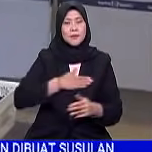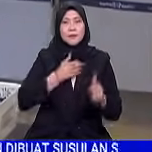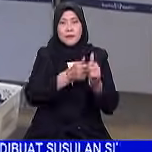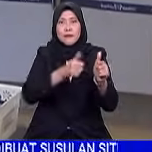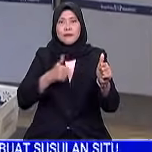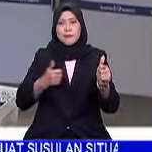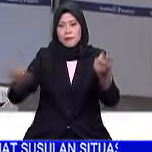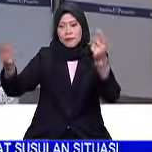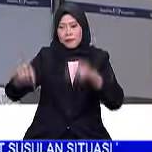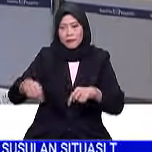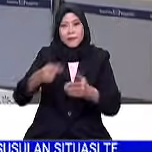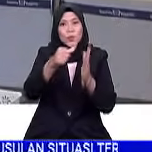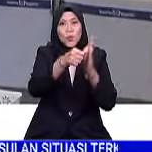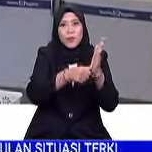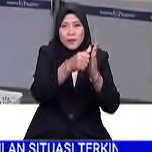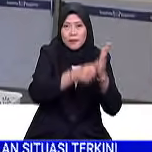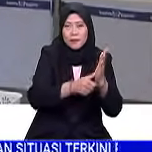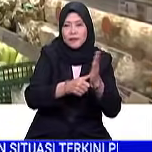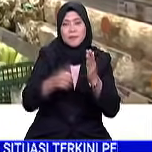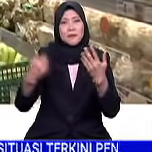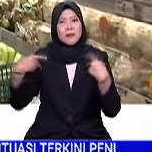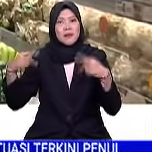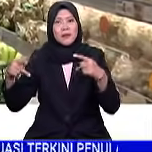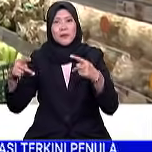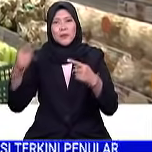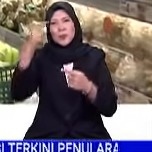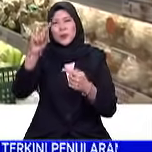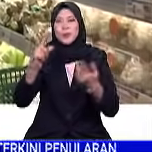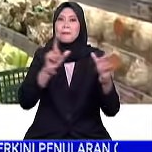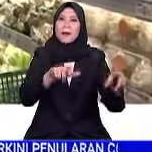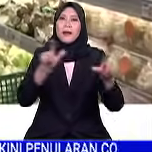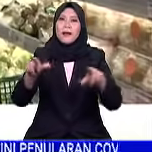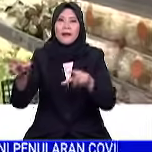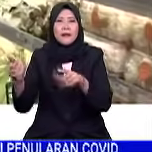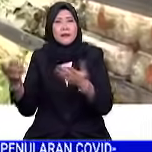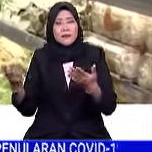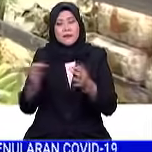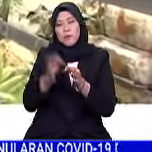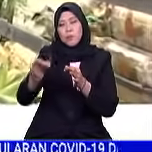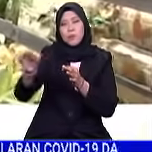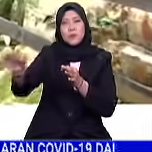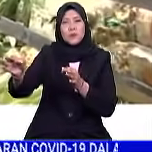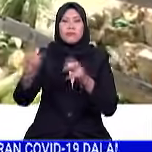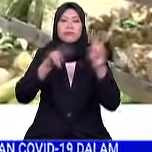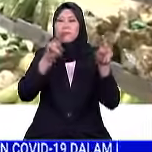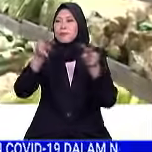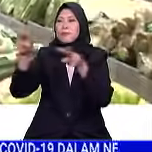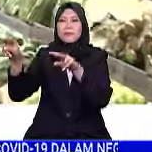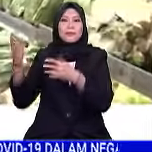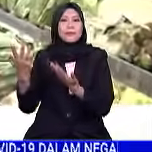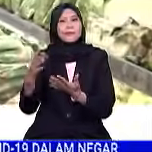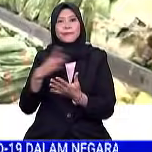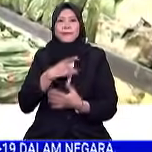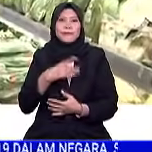mengelakkan diri datang ke pusat beli belah dan pasar raya hanya untuk bersantai selain menangguhkan pembelian yang sekadar memenuhi